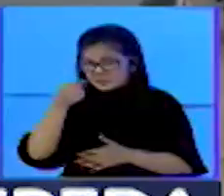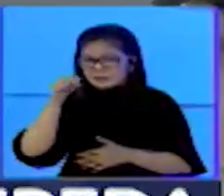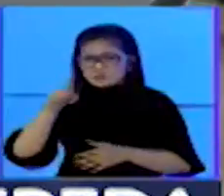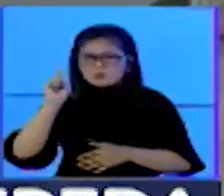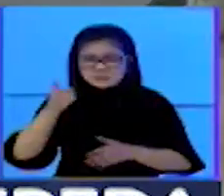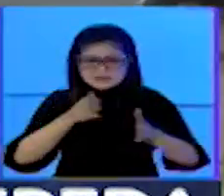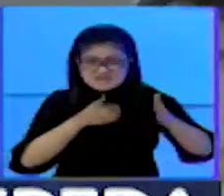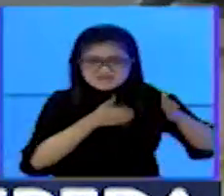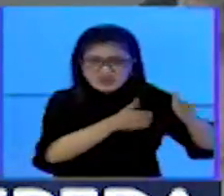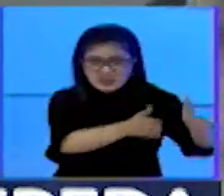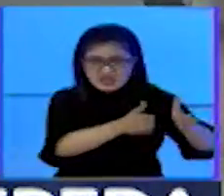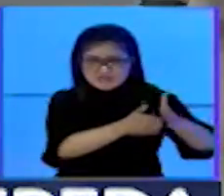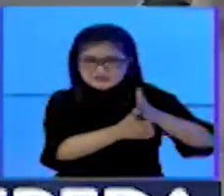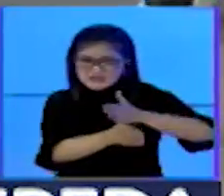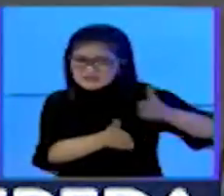sisi paling kiri.